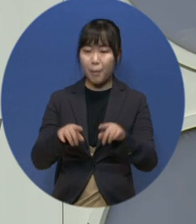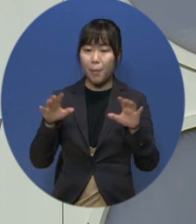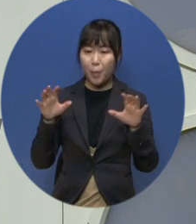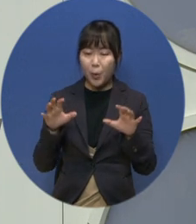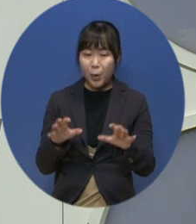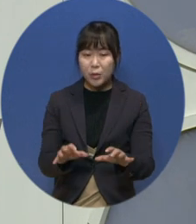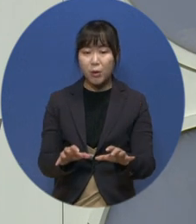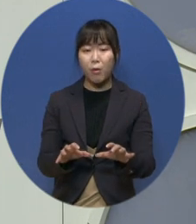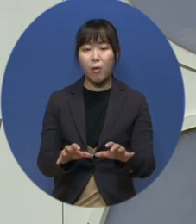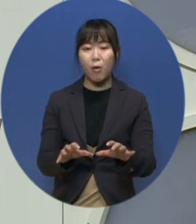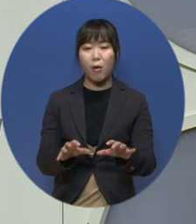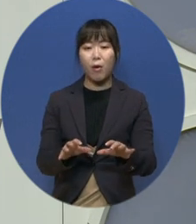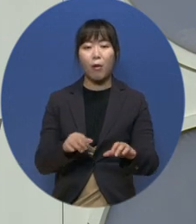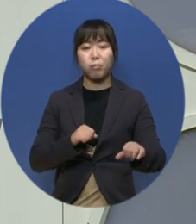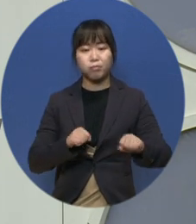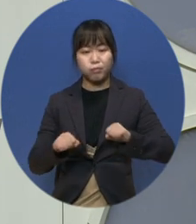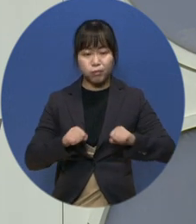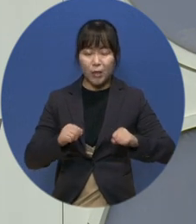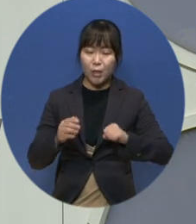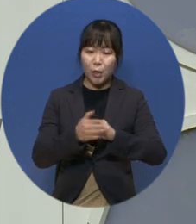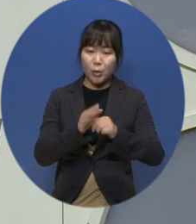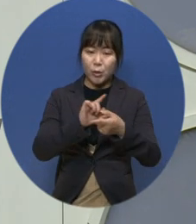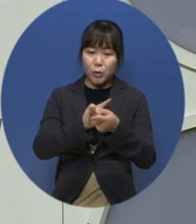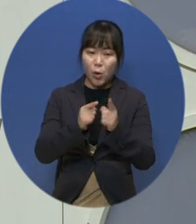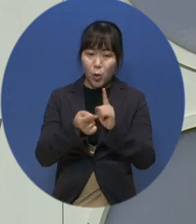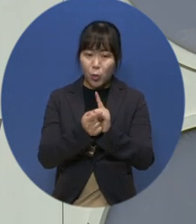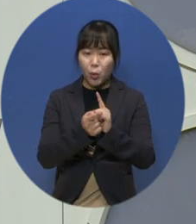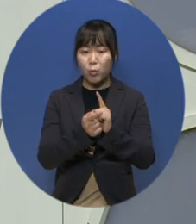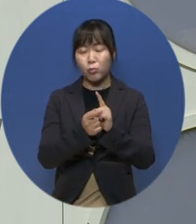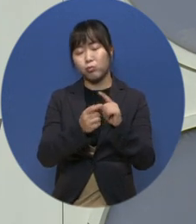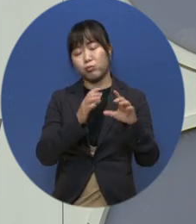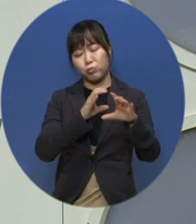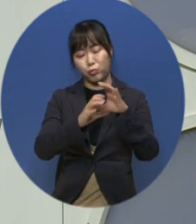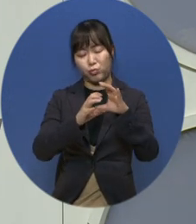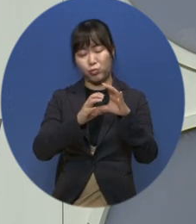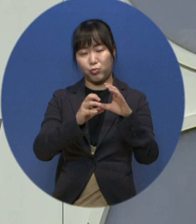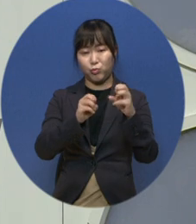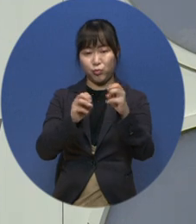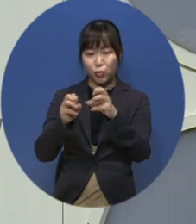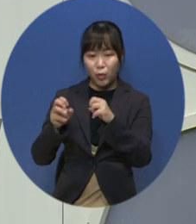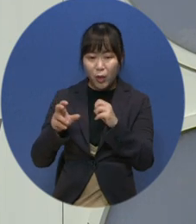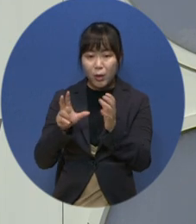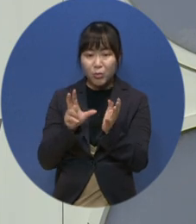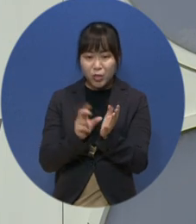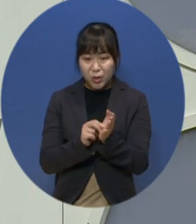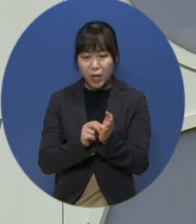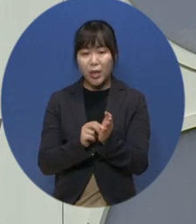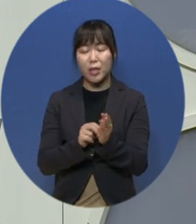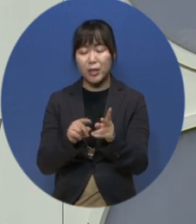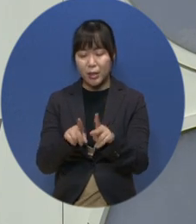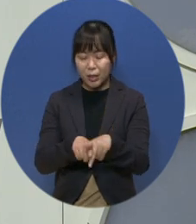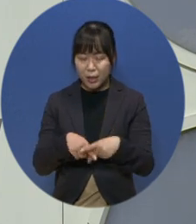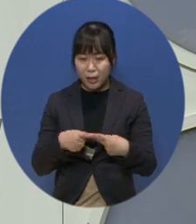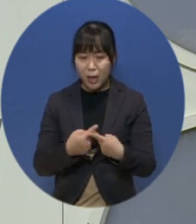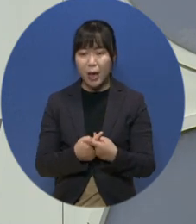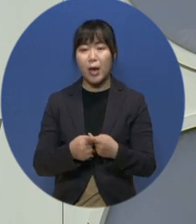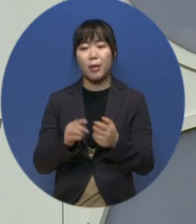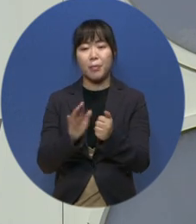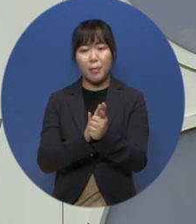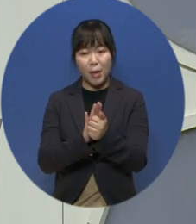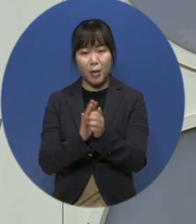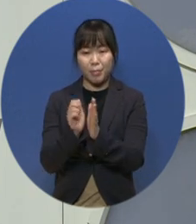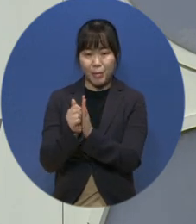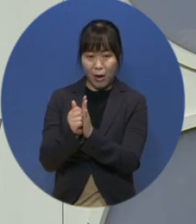모여서 작업을 하게 되니까 자연히 서로 간에 그 어떤 소통에 대한 문제라든가 이해도,